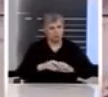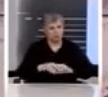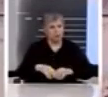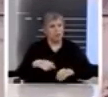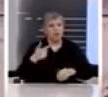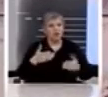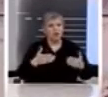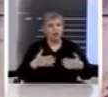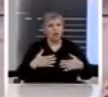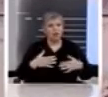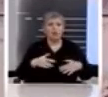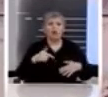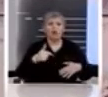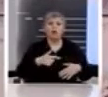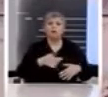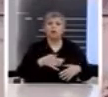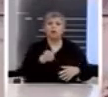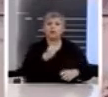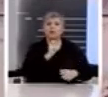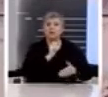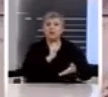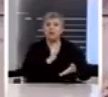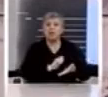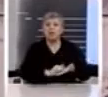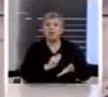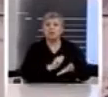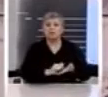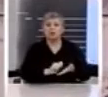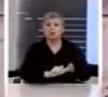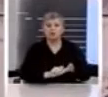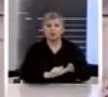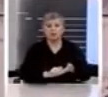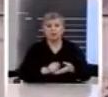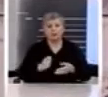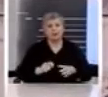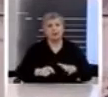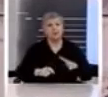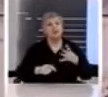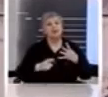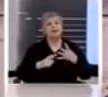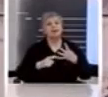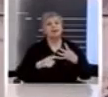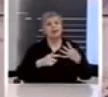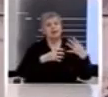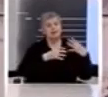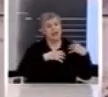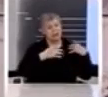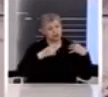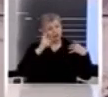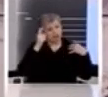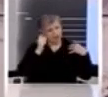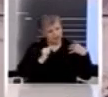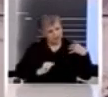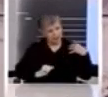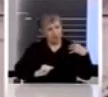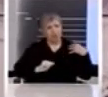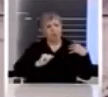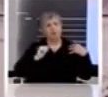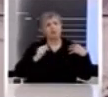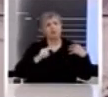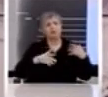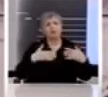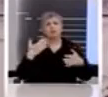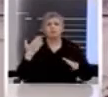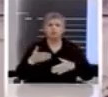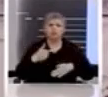βουλευτές δεν είναι δημοσιογράφοι. Η δημοσιογραφία και η τέταρτη εξουσία, ξέρουμε πολύ καλά τα τελευταία χρόνια, από όλες τις υποθέσεις και